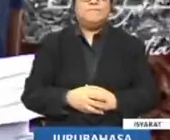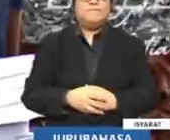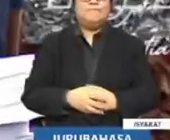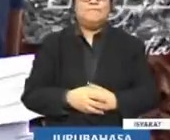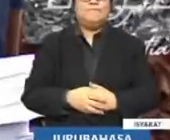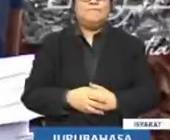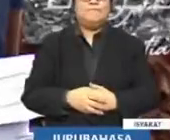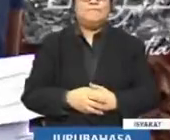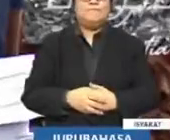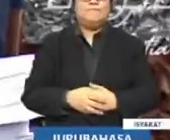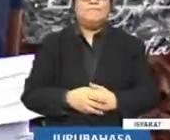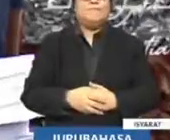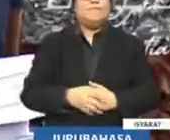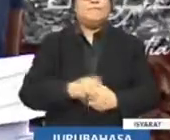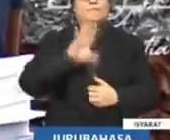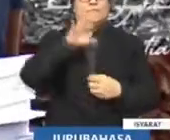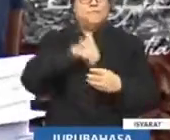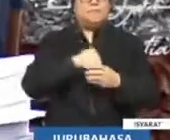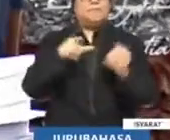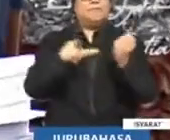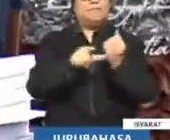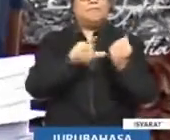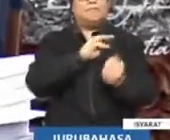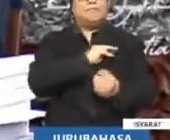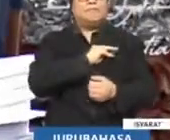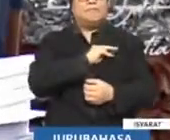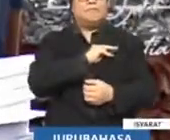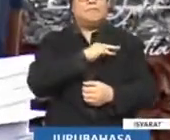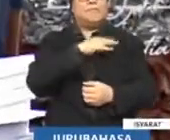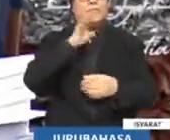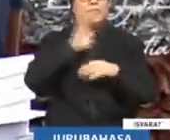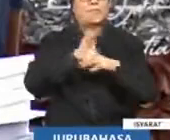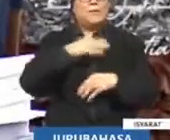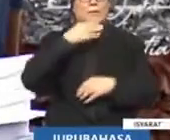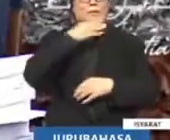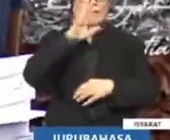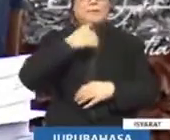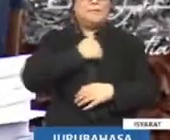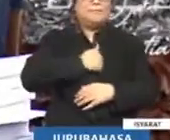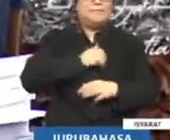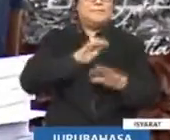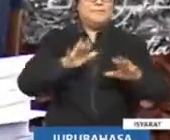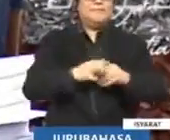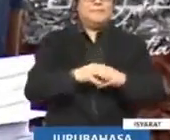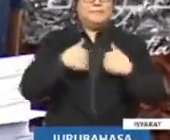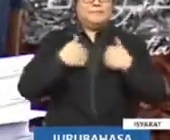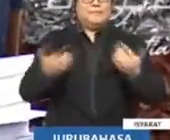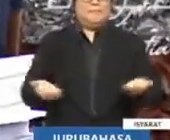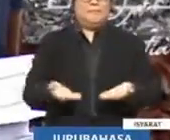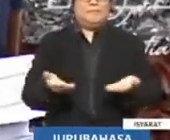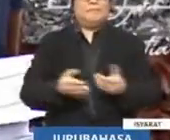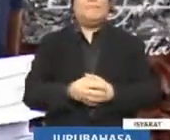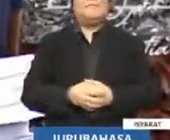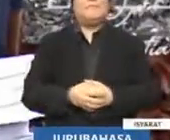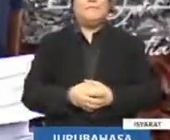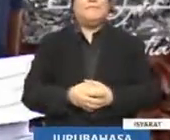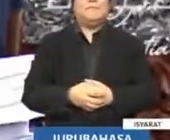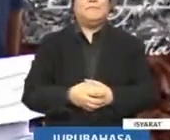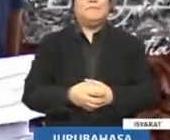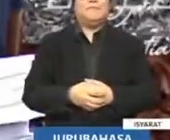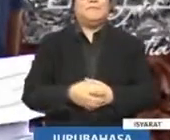Hai budaya dana beliau Maafkan saya saya di sini ya